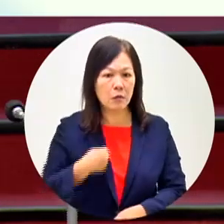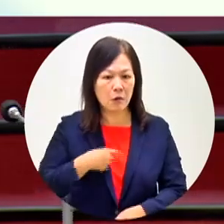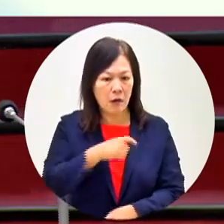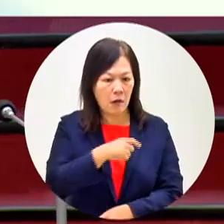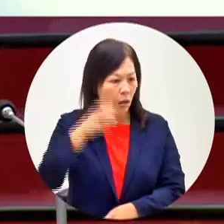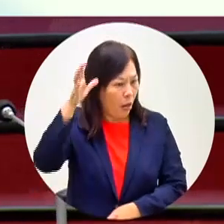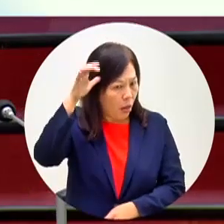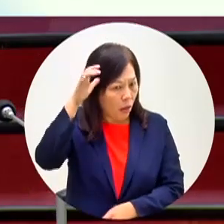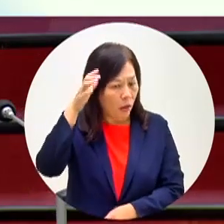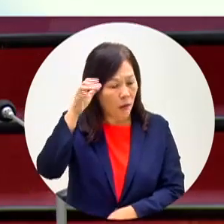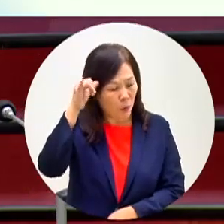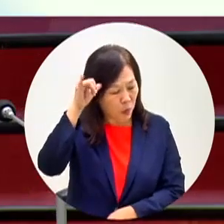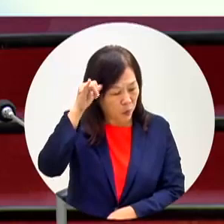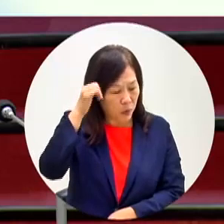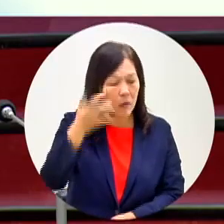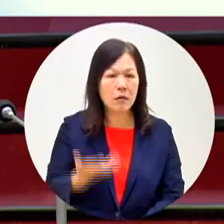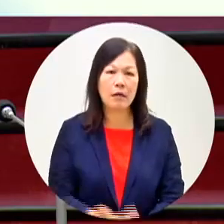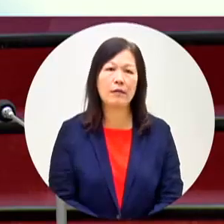来遮，我要